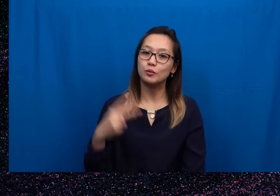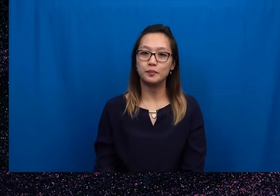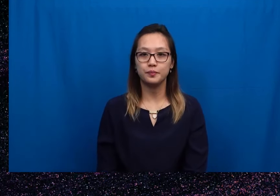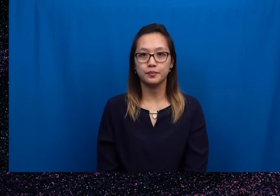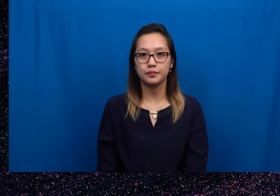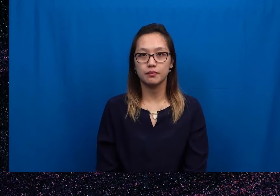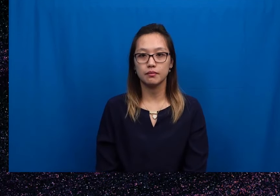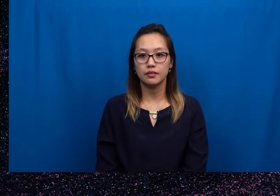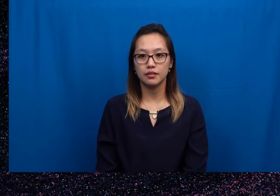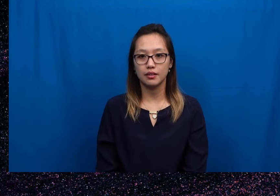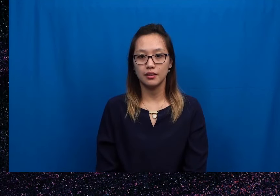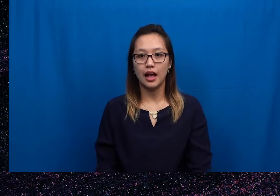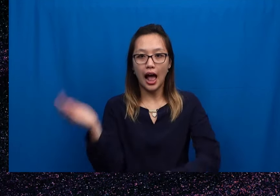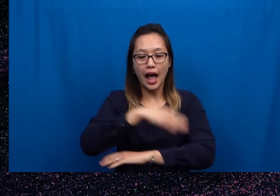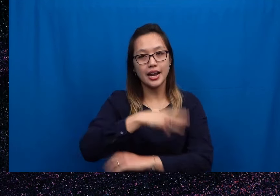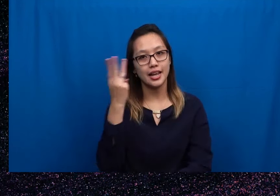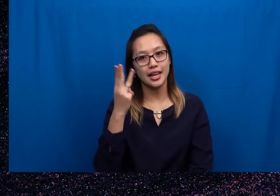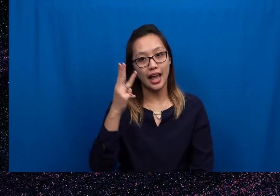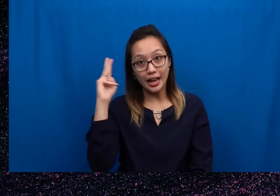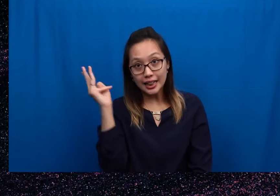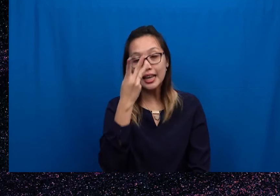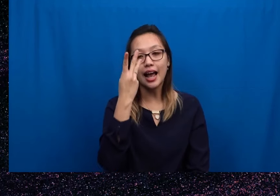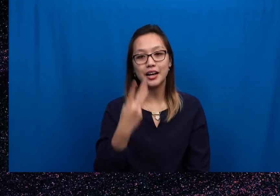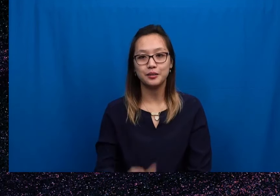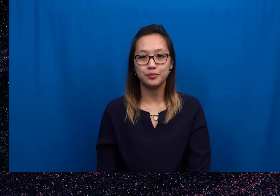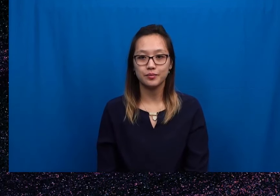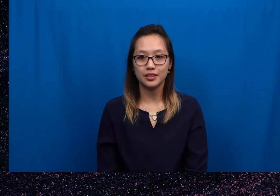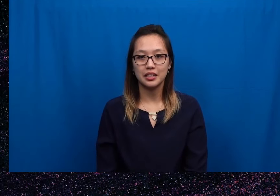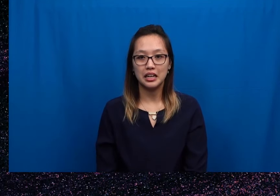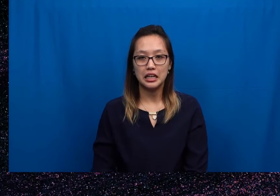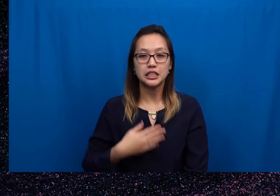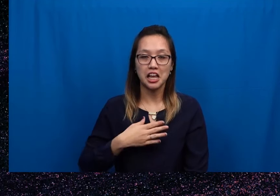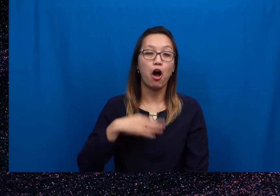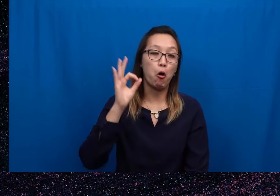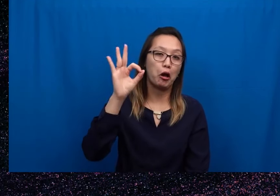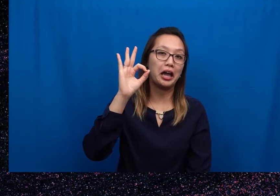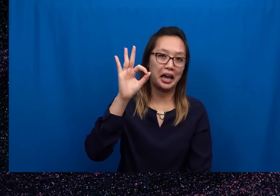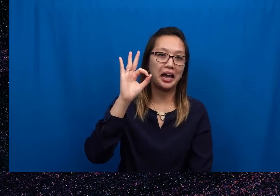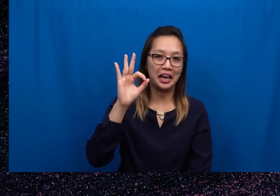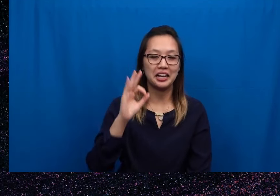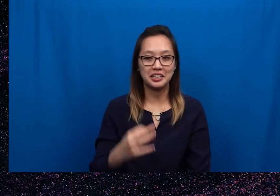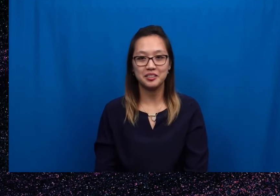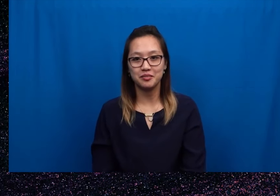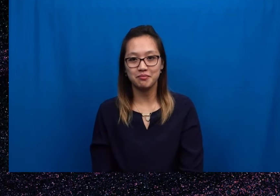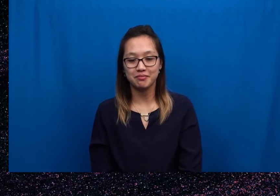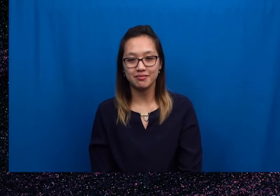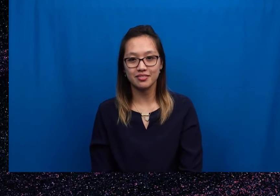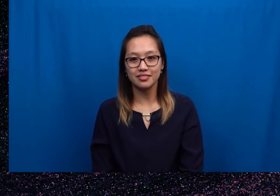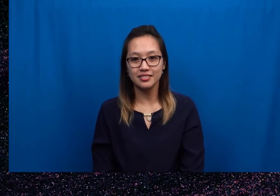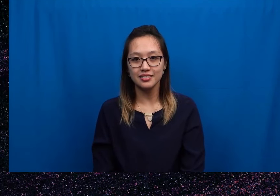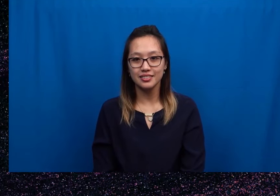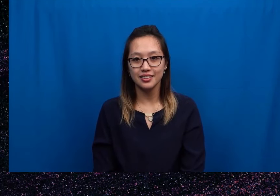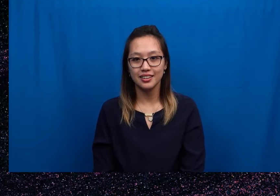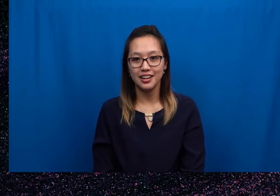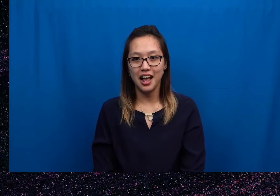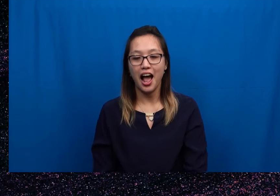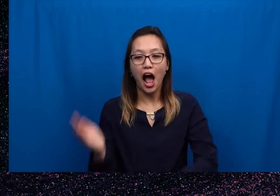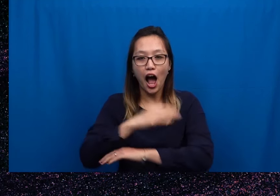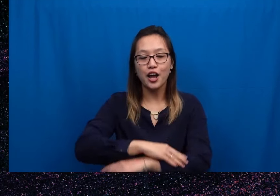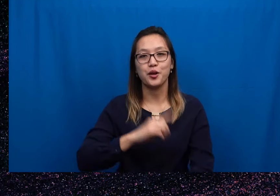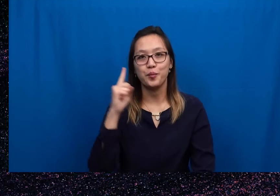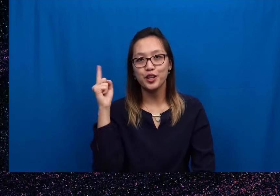Hari yang ketiga bisa saya jalani. Tapi pada hari yang ketiga itu, saudara, hari yang pertama, hari yang